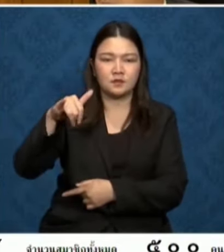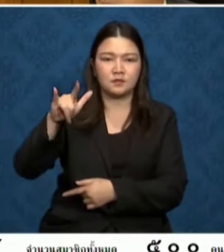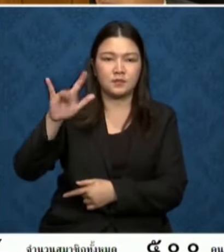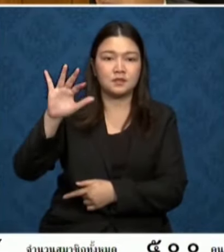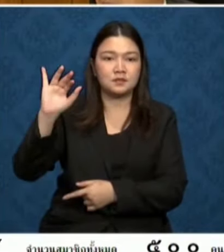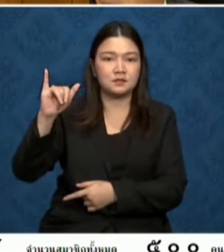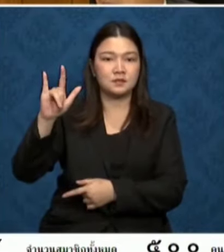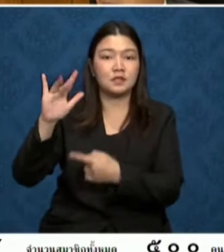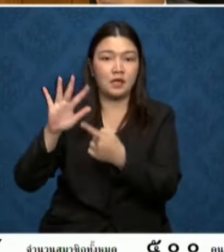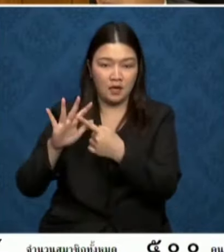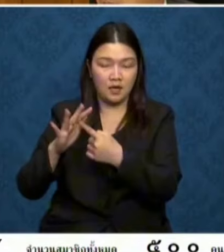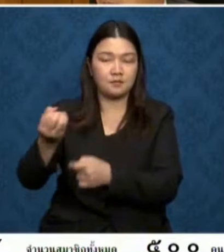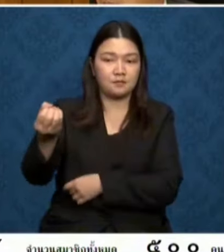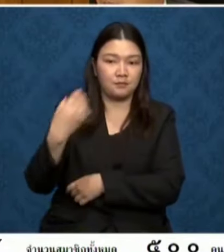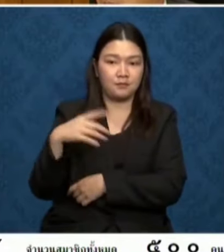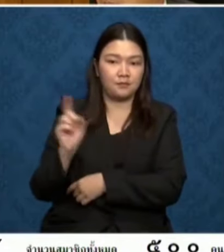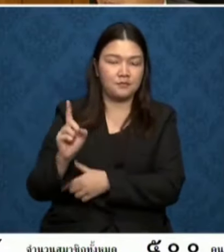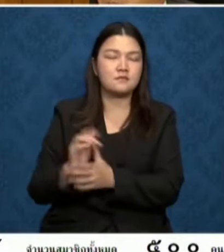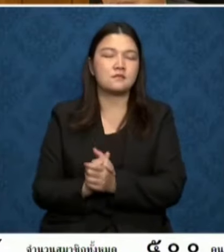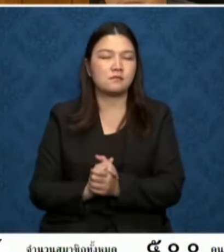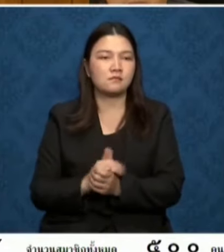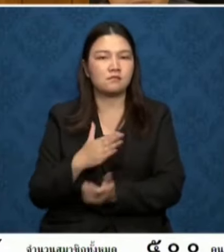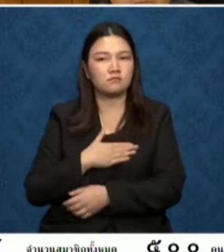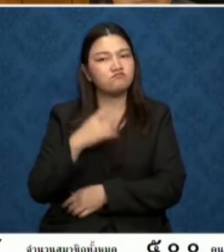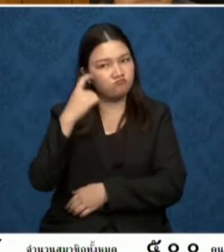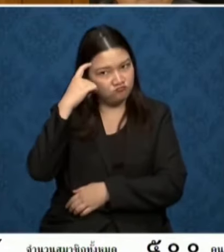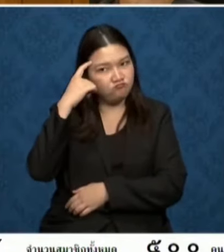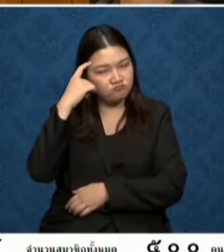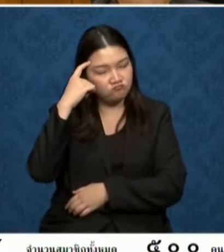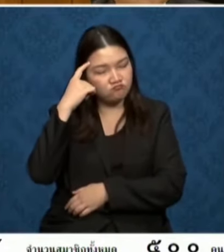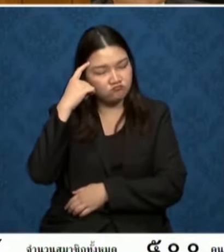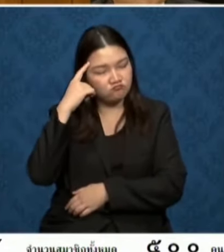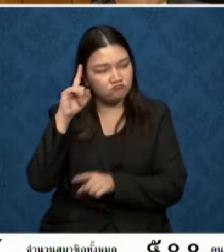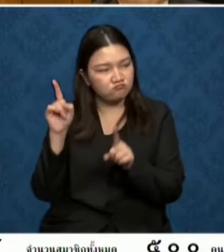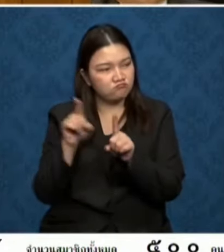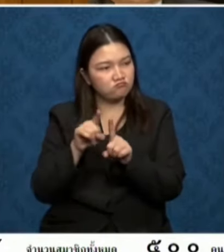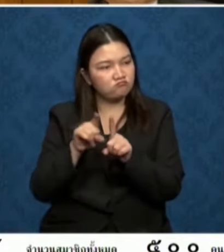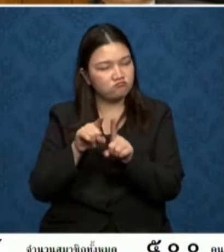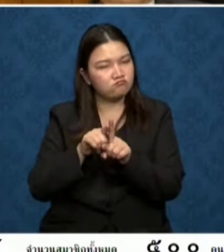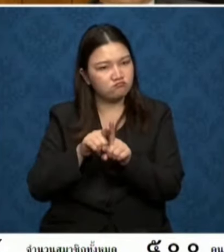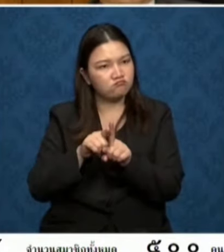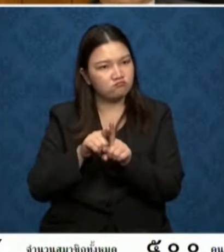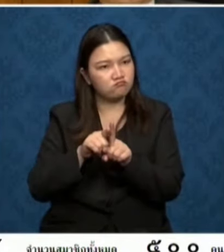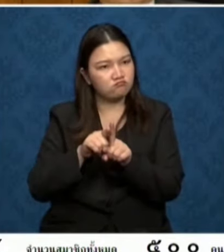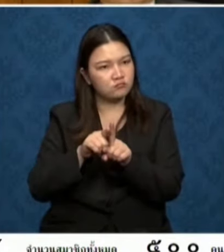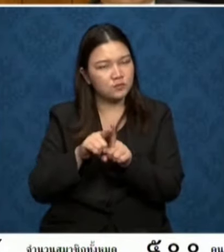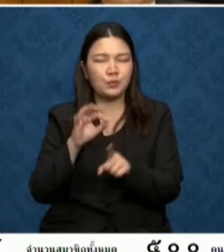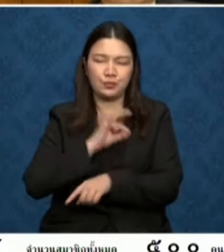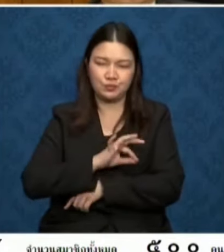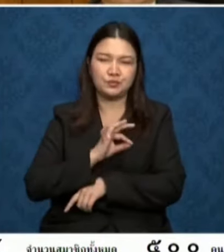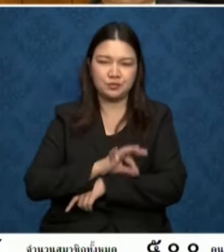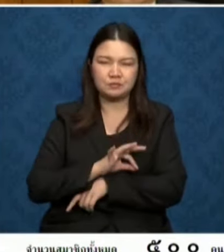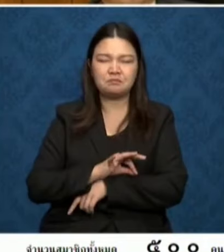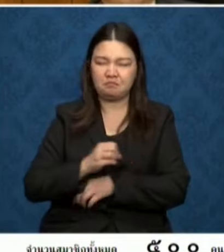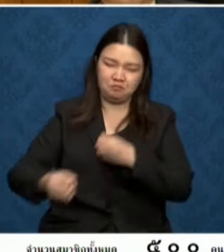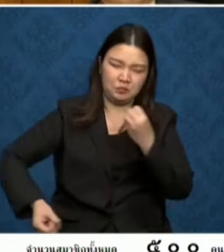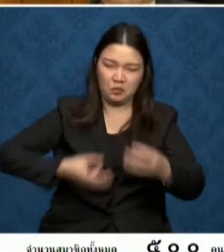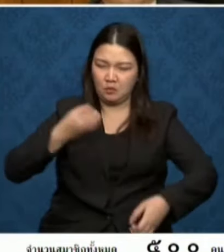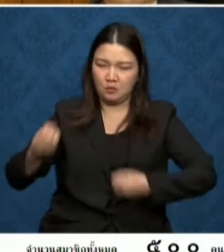มบางส่วนผมก็เห็นด้วยครับในความสิ้นเปลือง